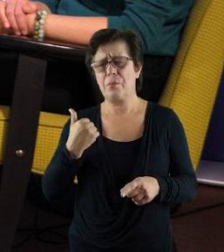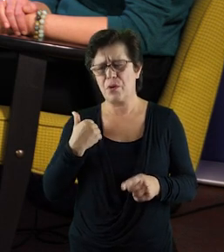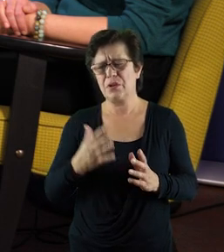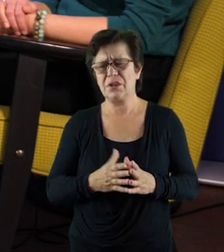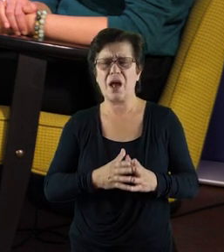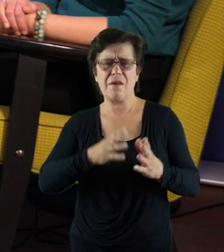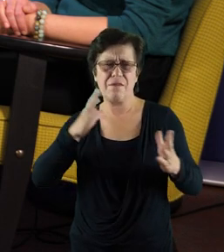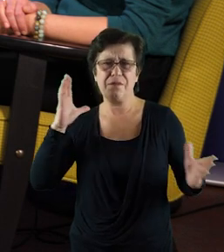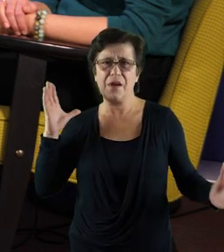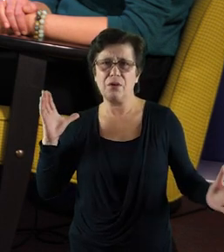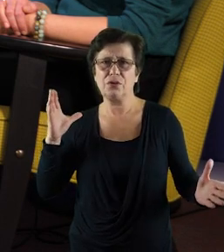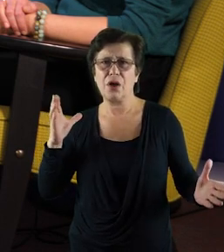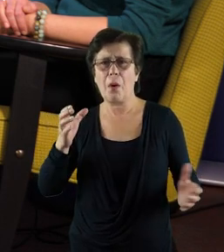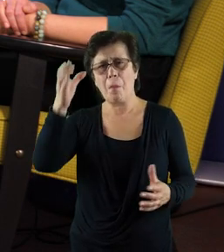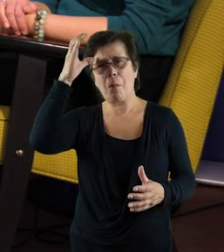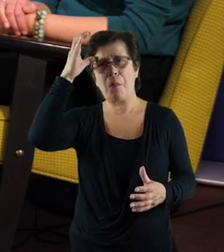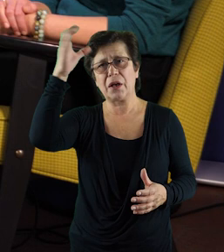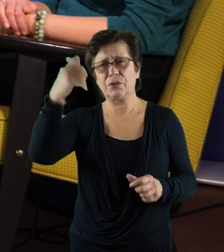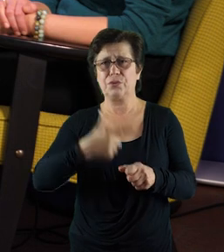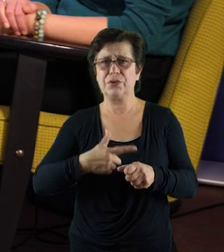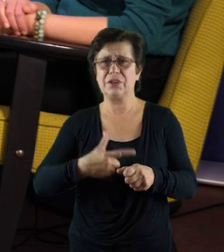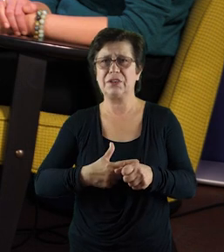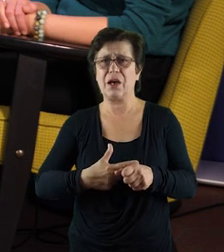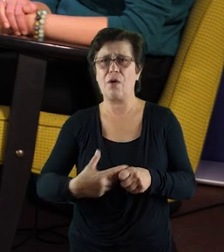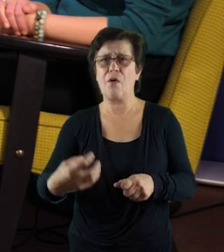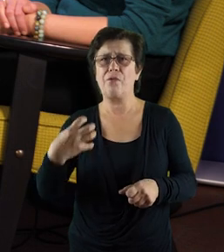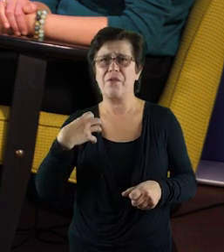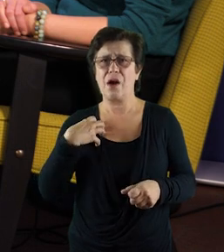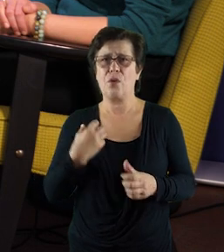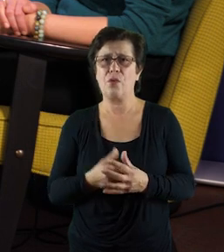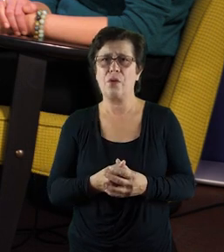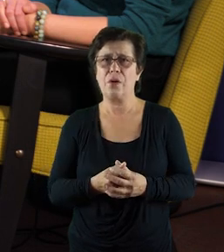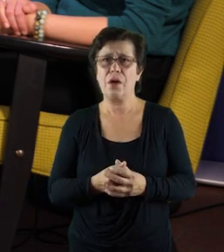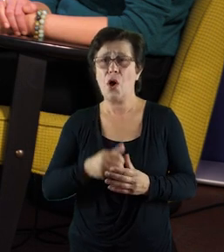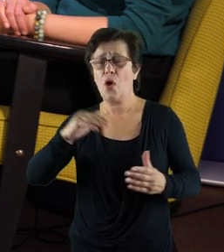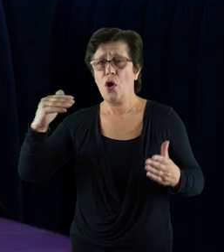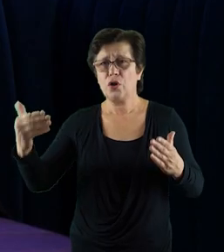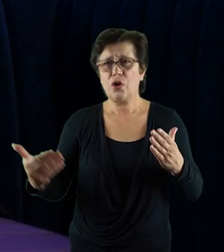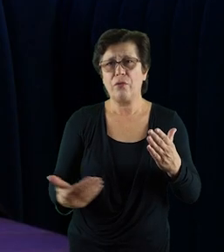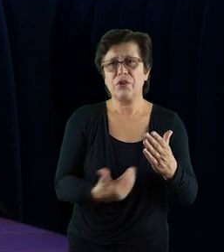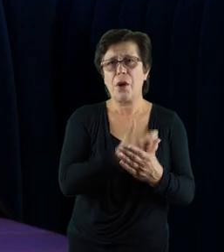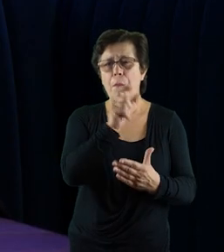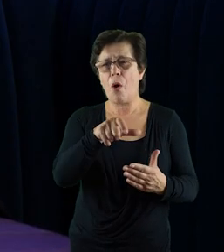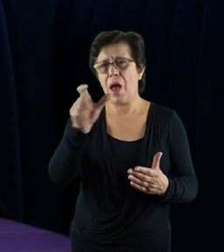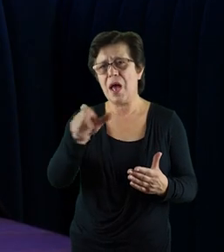największych poetów europejskich XX wieku i wielkim odnowicielem poezji polskiej. Odnowiciel